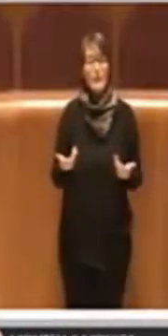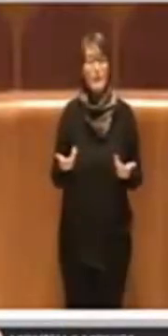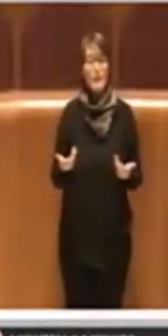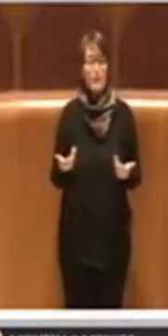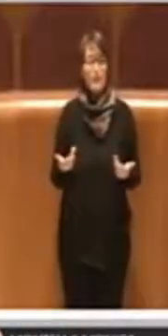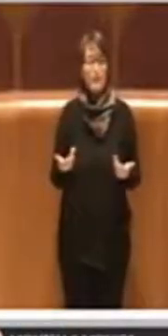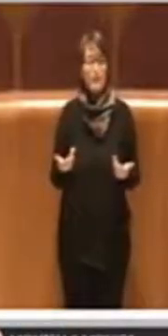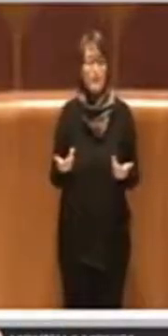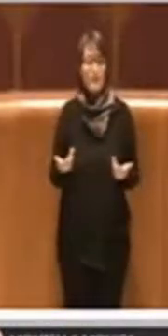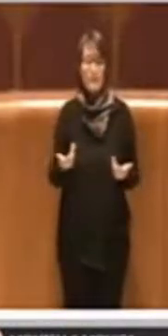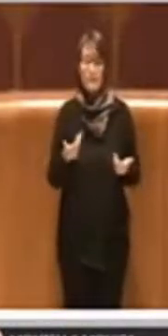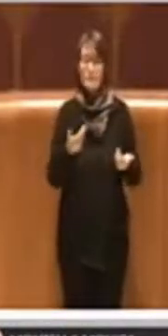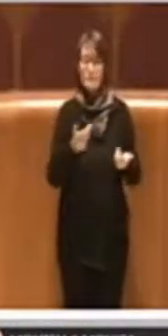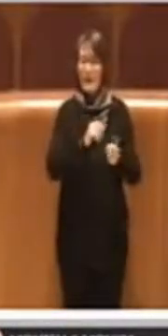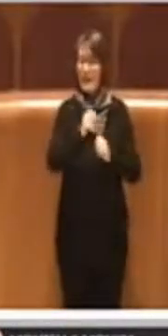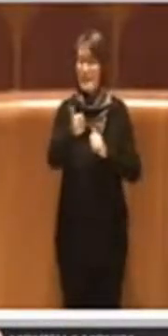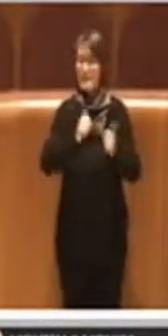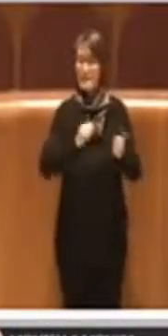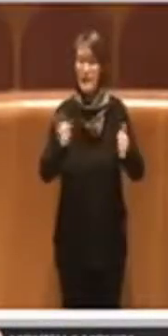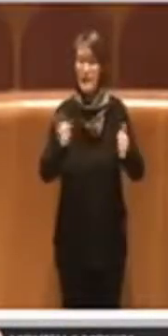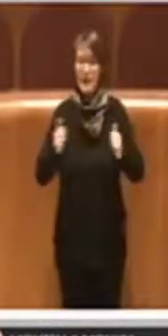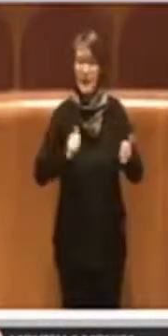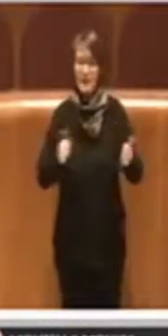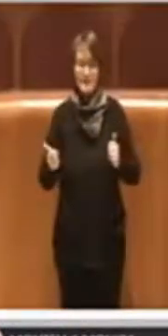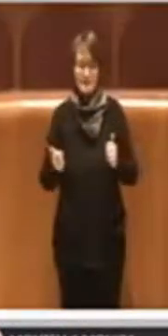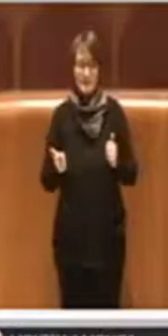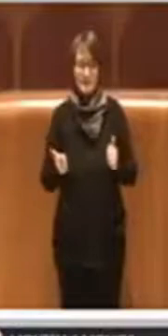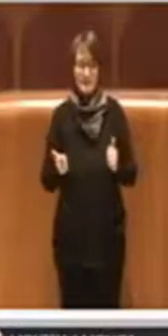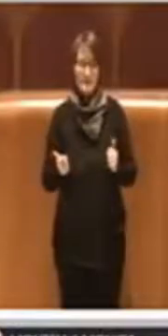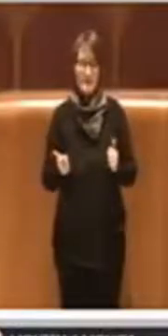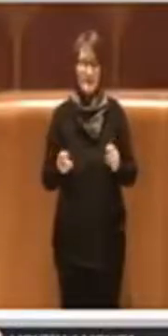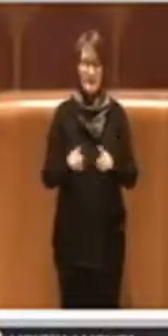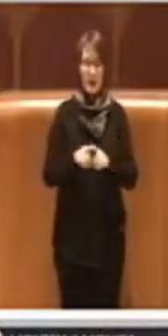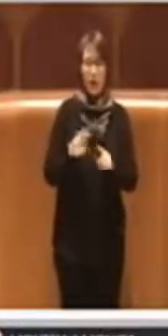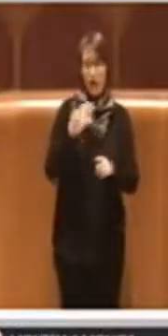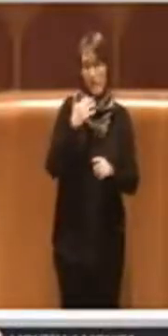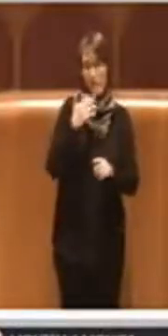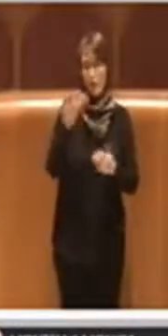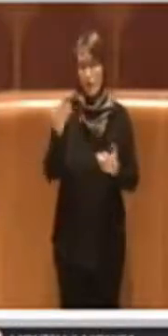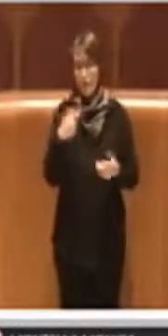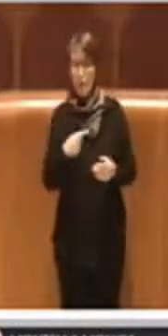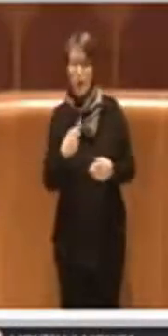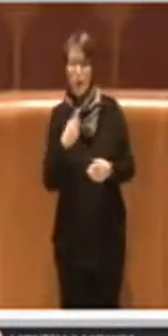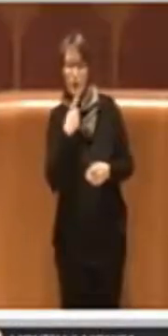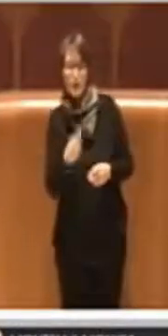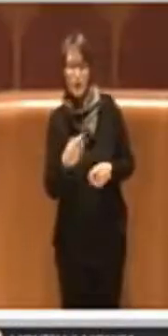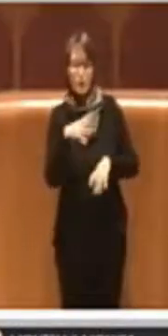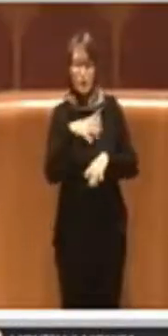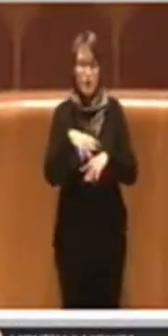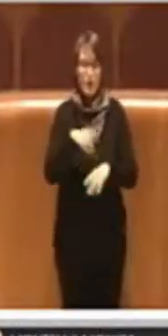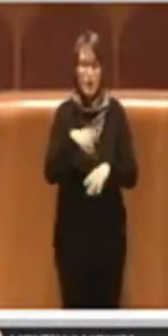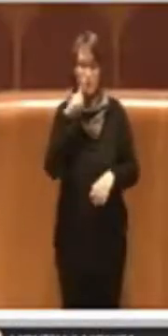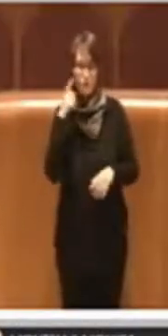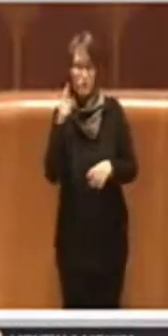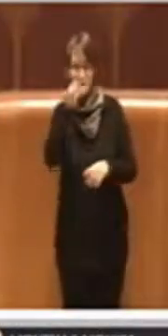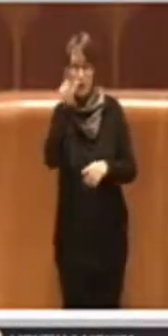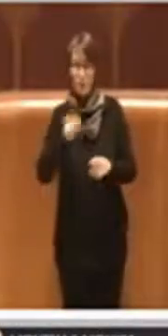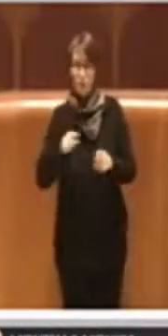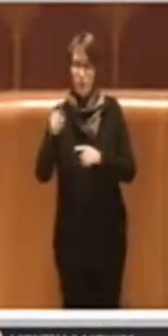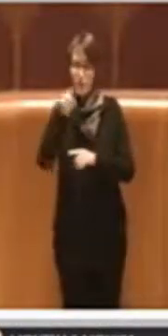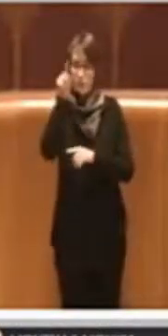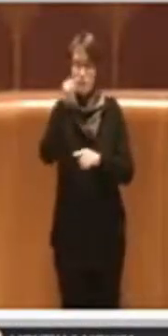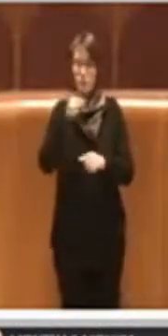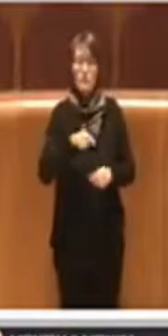diciamo una differenziazione di colori, chiamiamole così, tra zone gialle, arancioni e rosse, forse inserire un